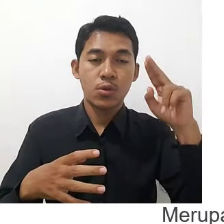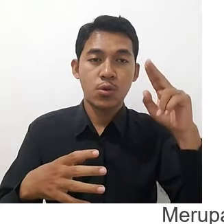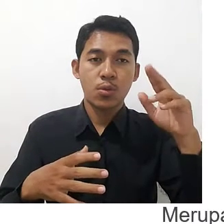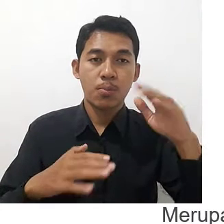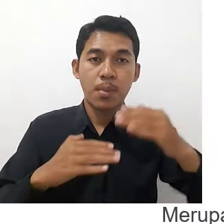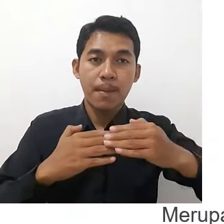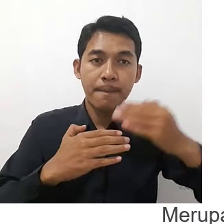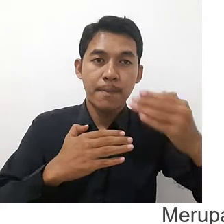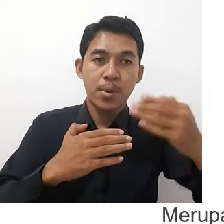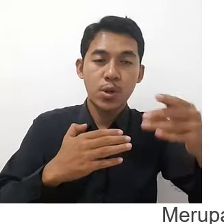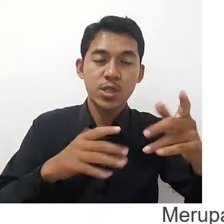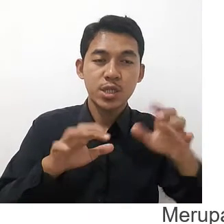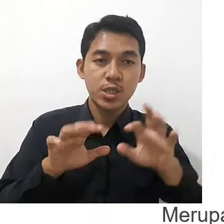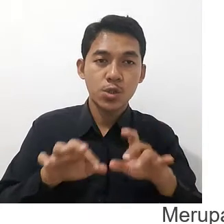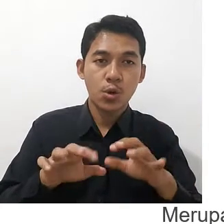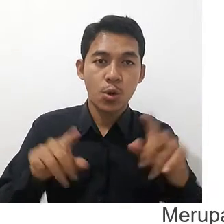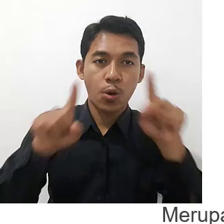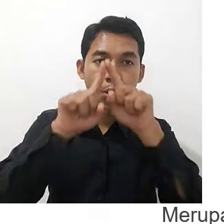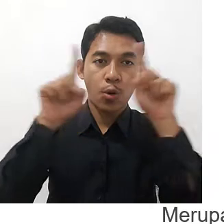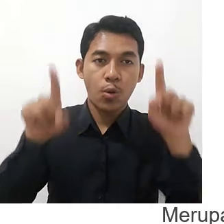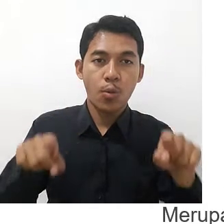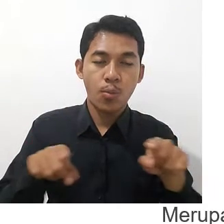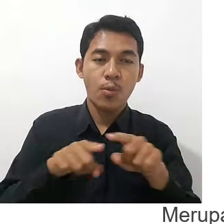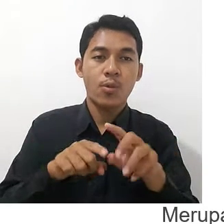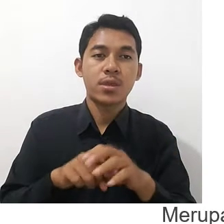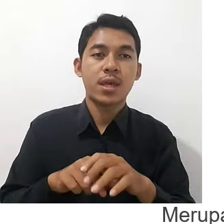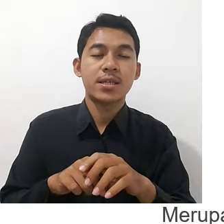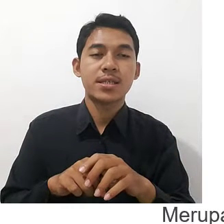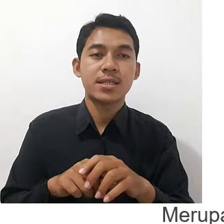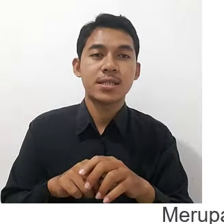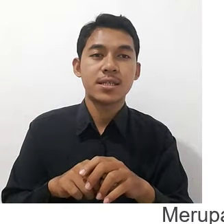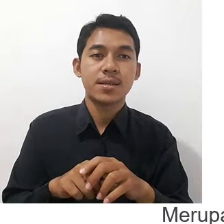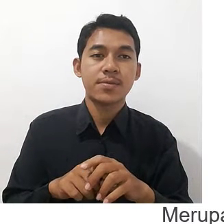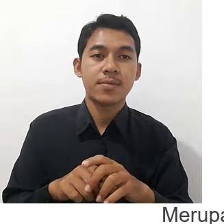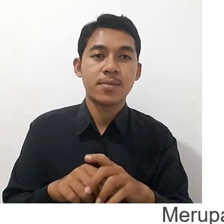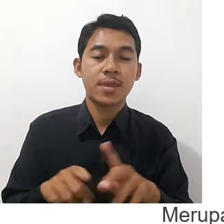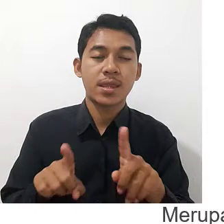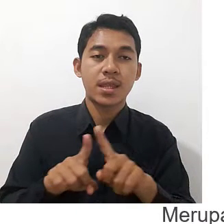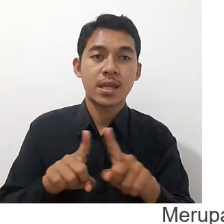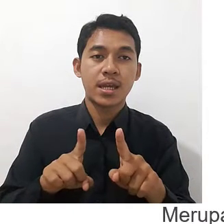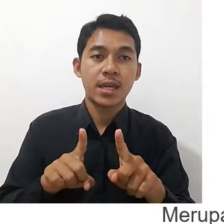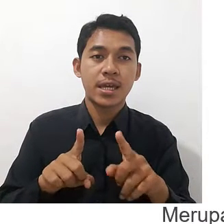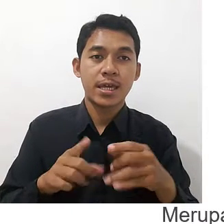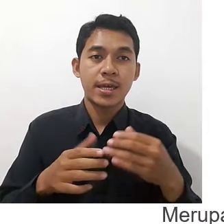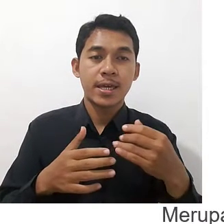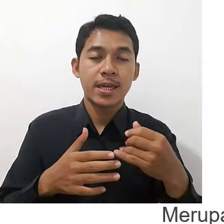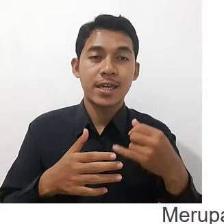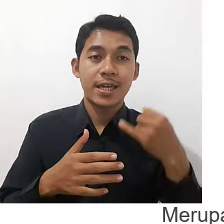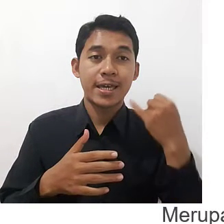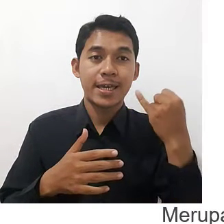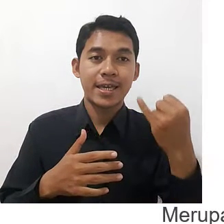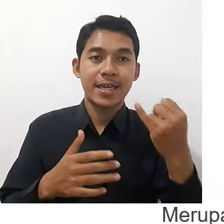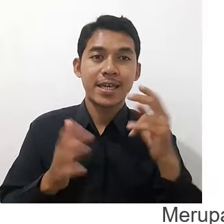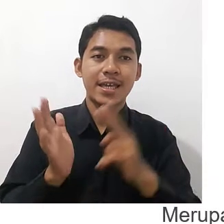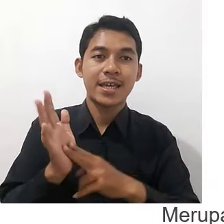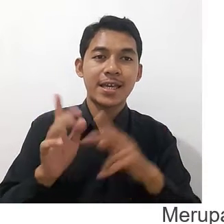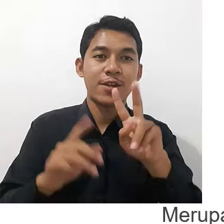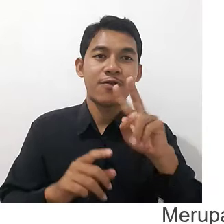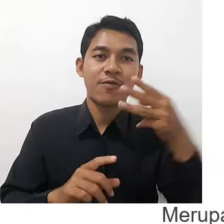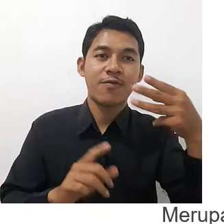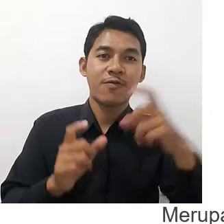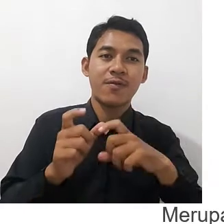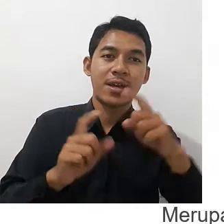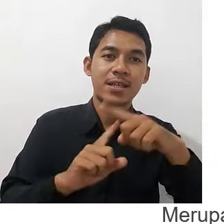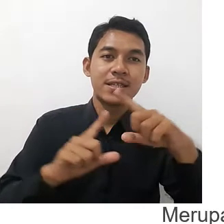masih lama tuh, masih belum cepet tuh. Nah, akhirnya dan juga biaya investasi yang diberikan, yang dibutuhkan itu